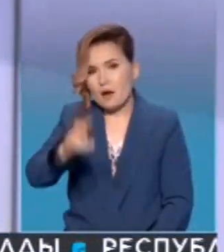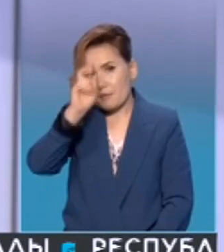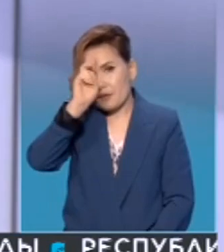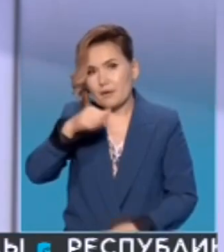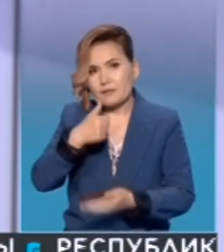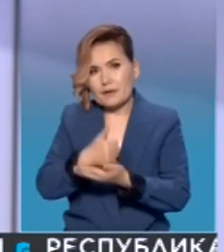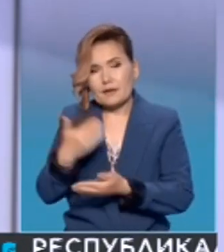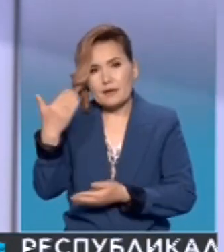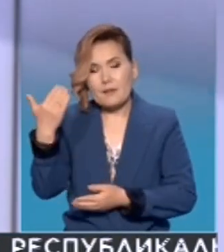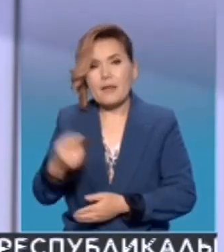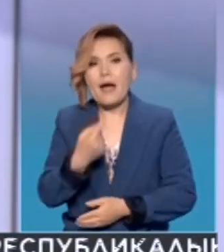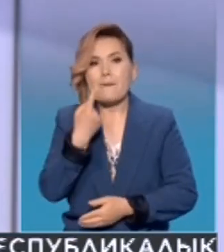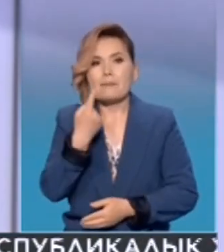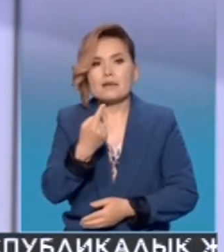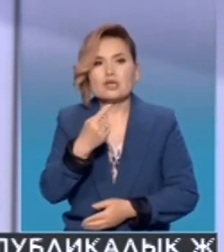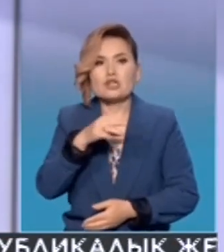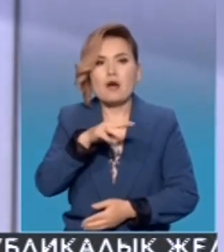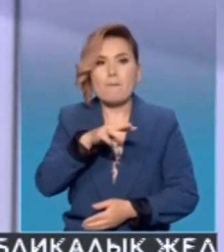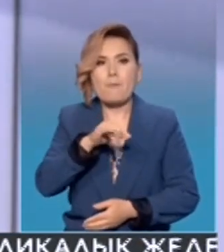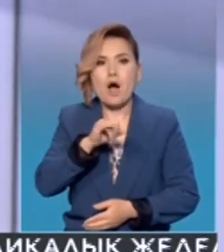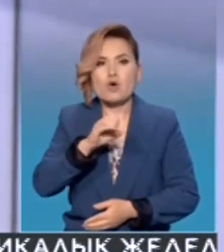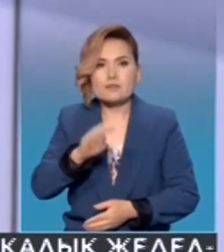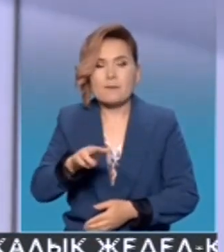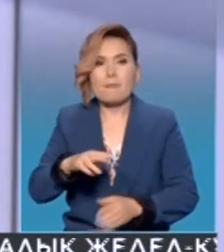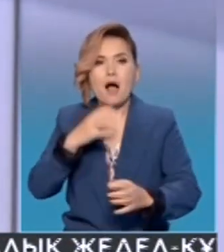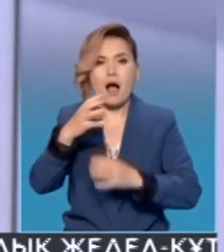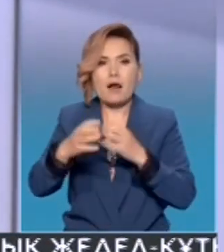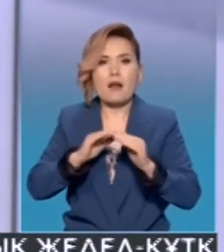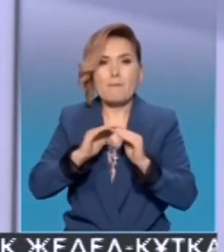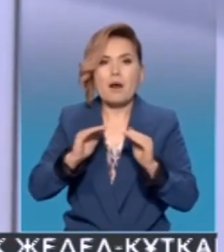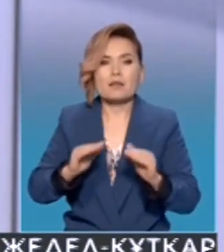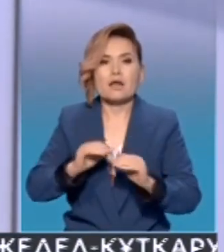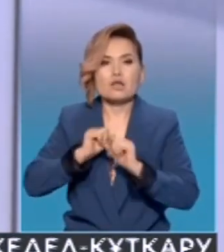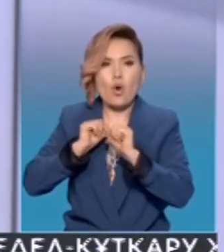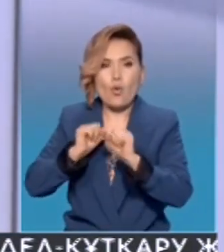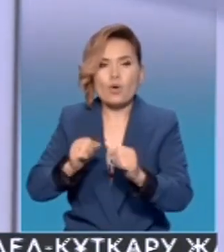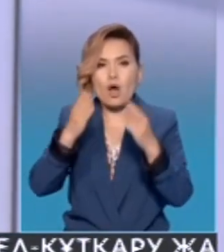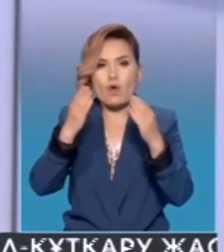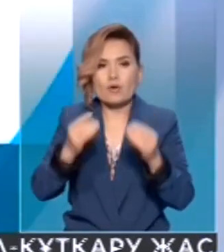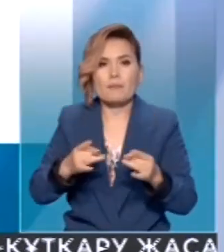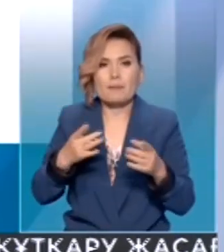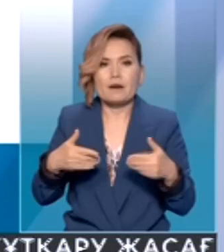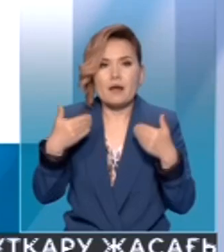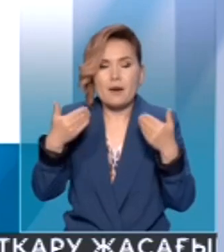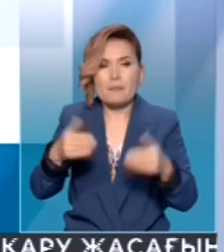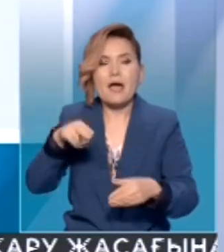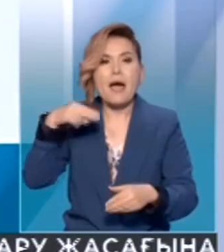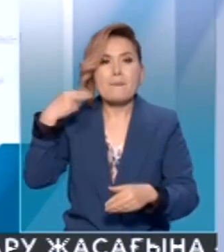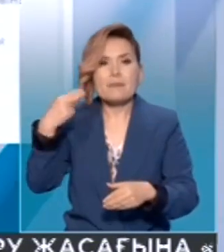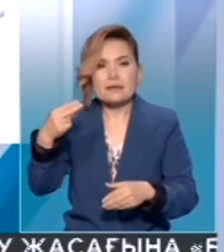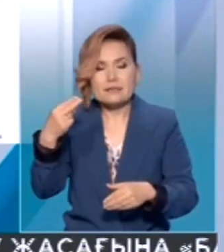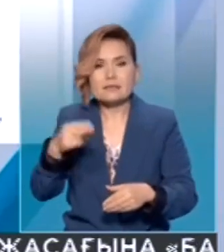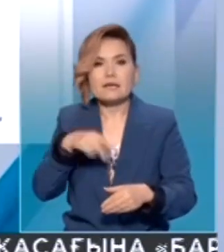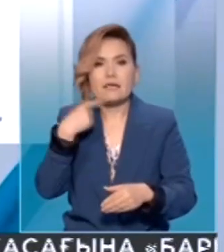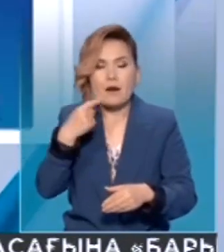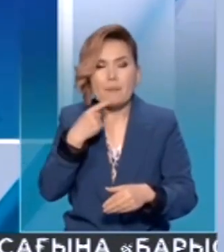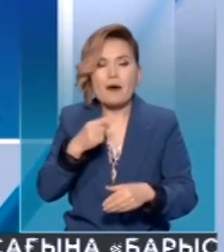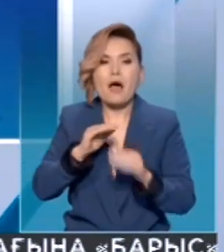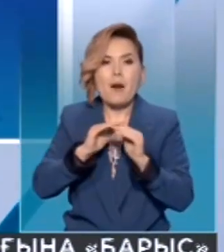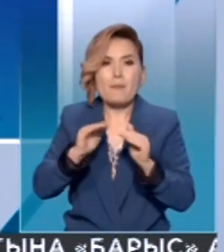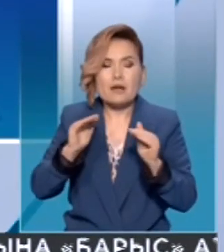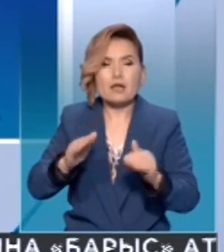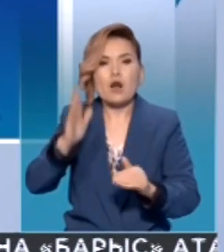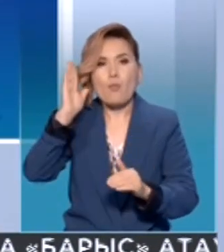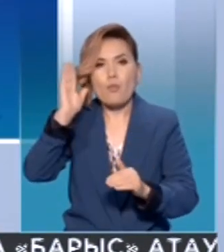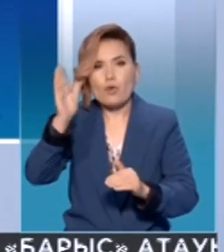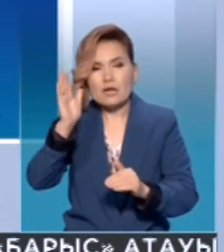Мемлекет басшысы бірінші маусым халықаралық балаларды қорғау күнімен құттықтады. Президент өз сөзінде бала бауыр етіміз, олар еліміздің